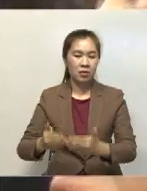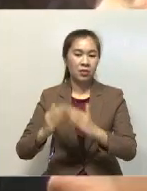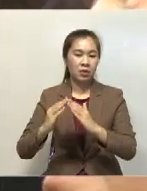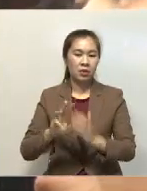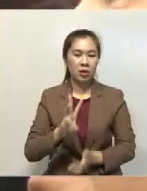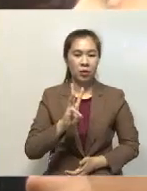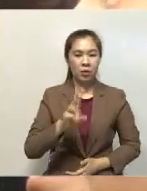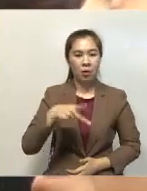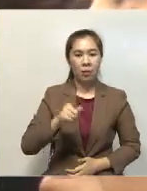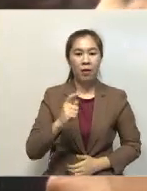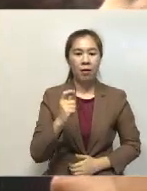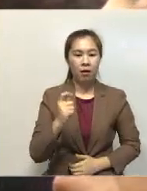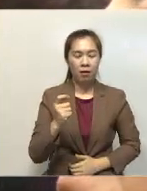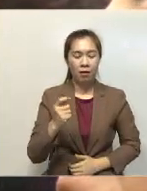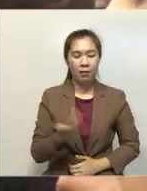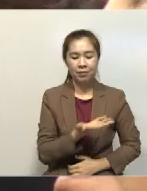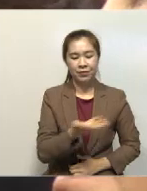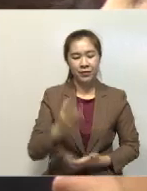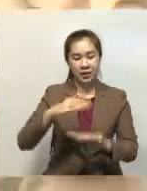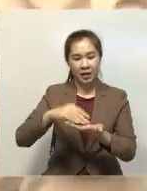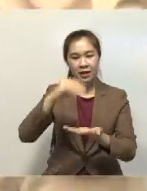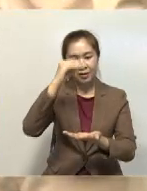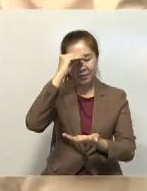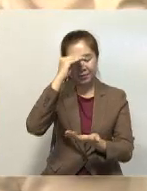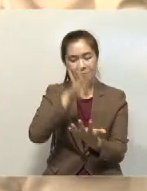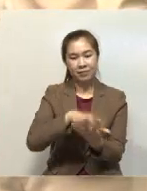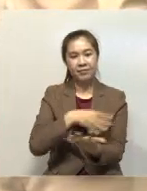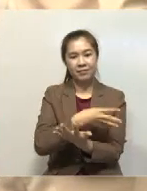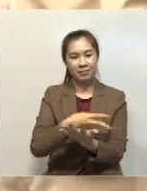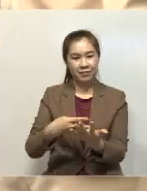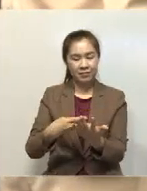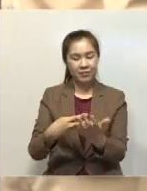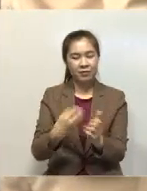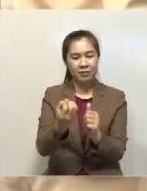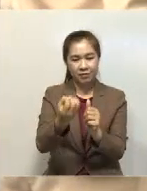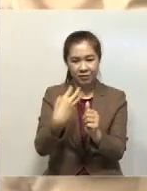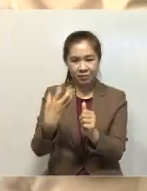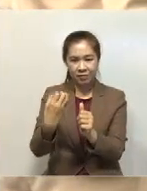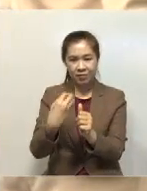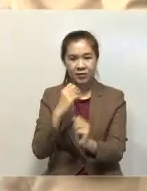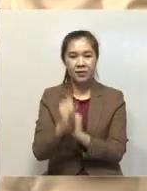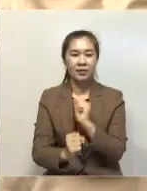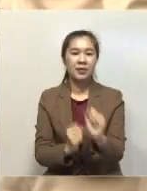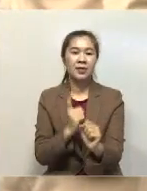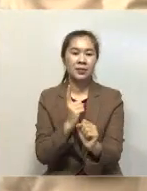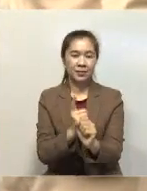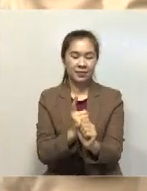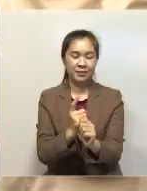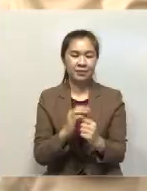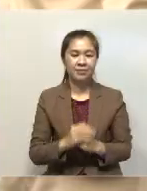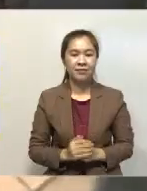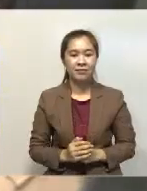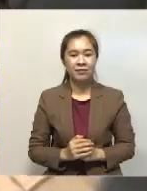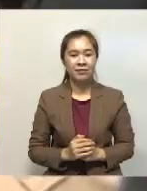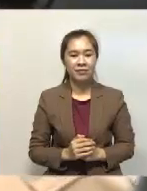ปอก่อนที่นักศึกษาทั้งหมดจะเข้ารับฟังนโยบายและแผนหลักสูตรการศึกษาตลอด1ปีรวมถึง